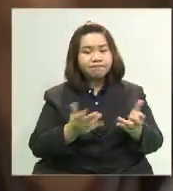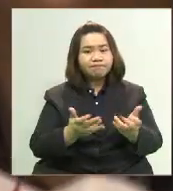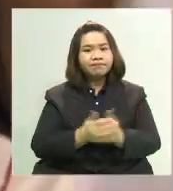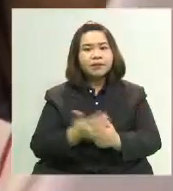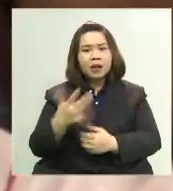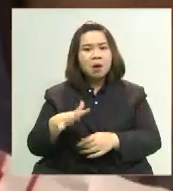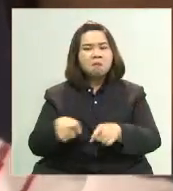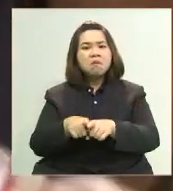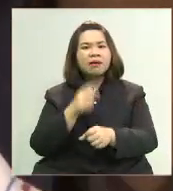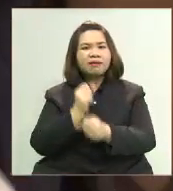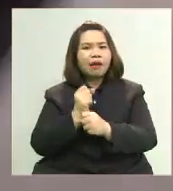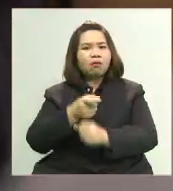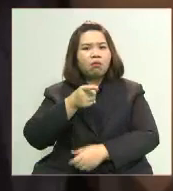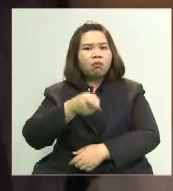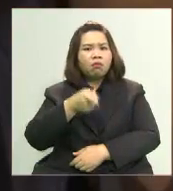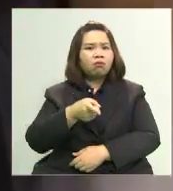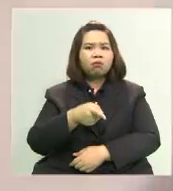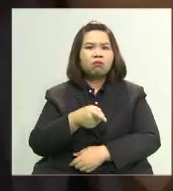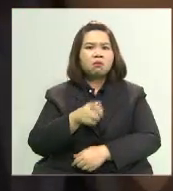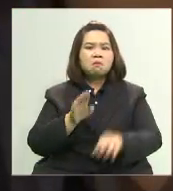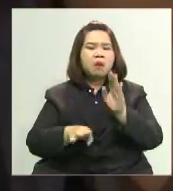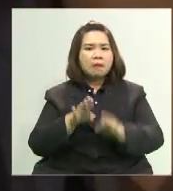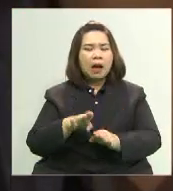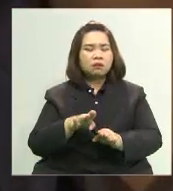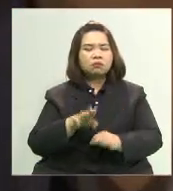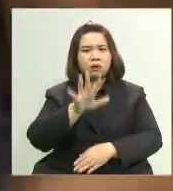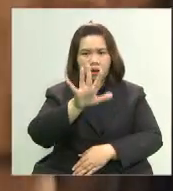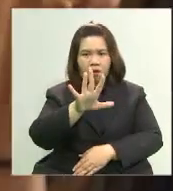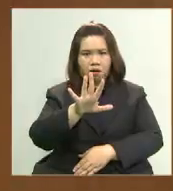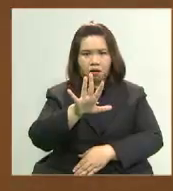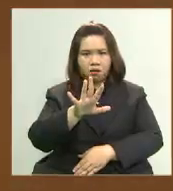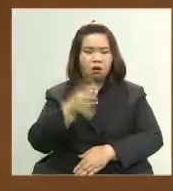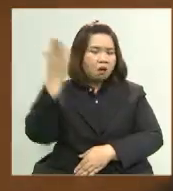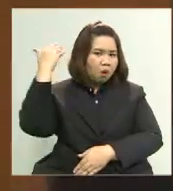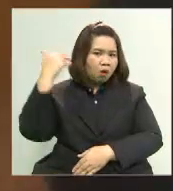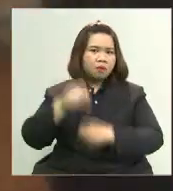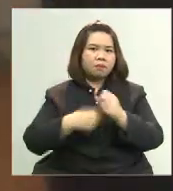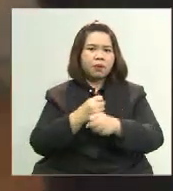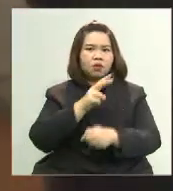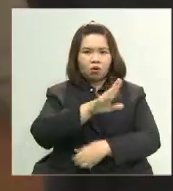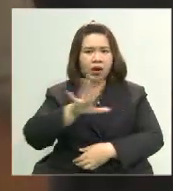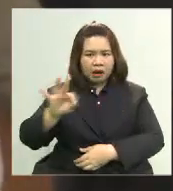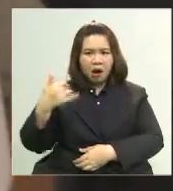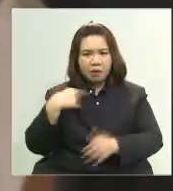ามีการกระทำลักษณะนี้มาแล้วไม่ต่ำกว่า5คดีตั้งแต่ปี2559